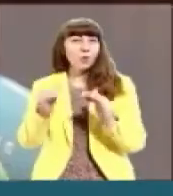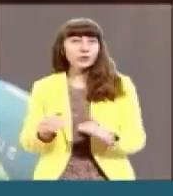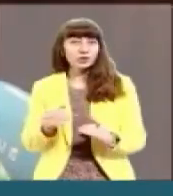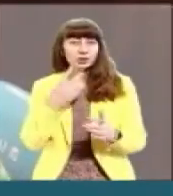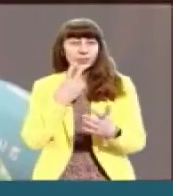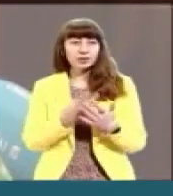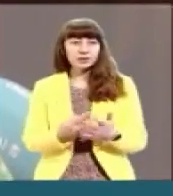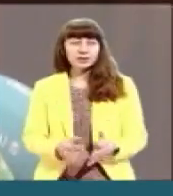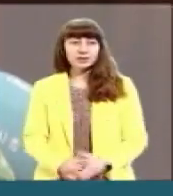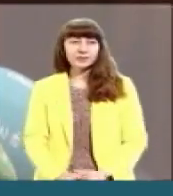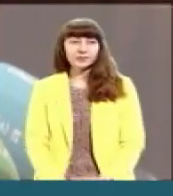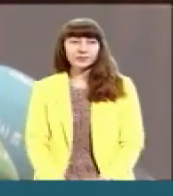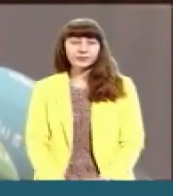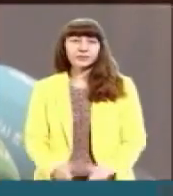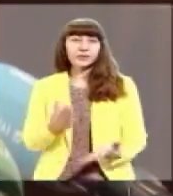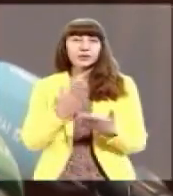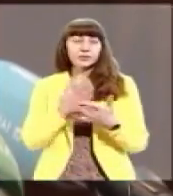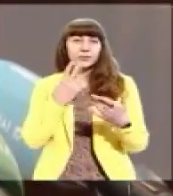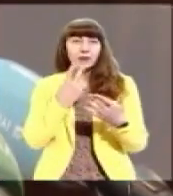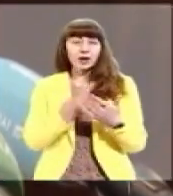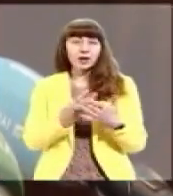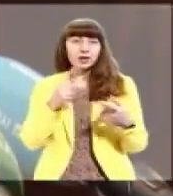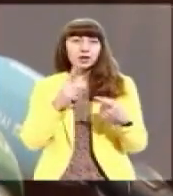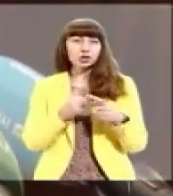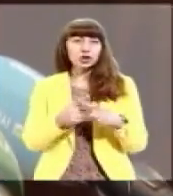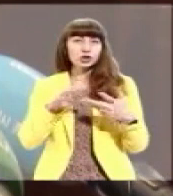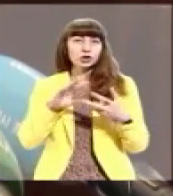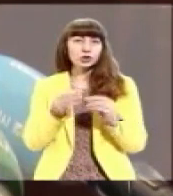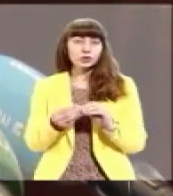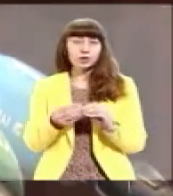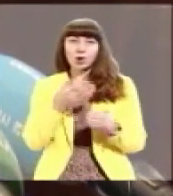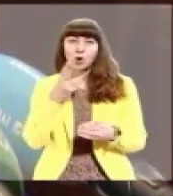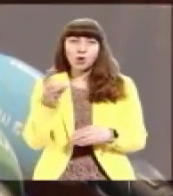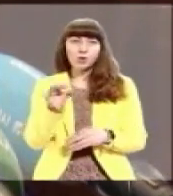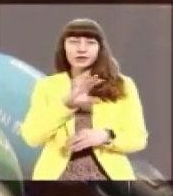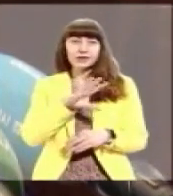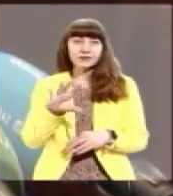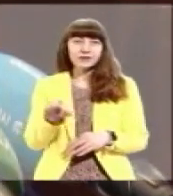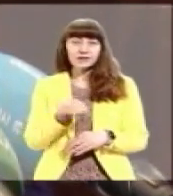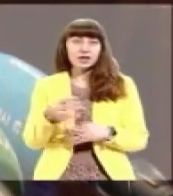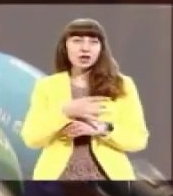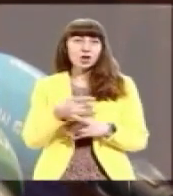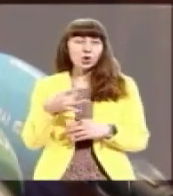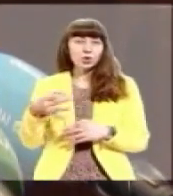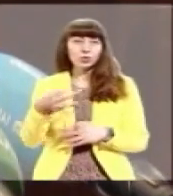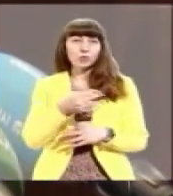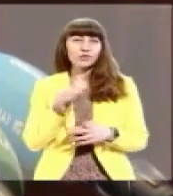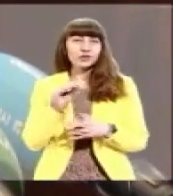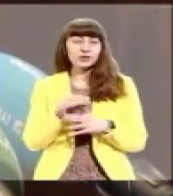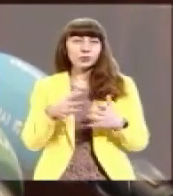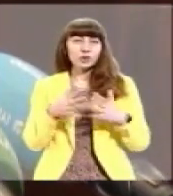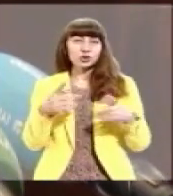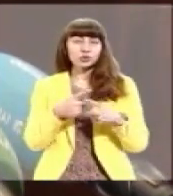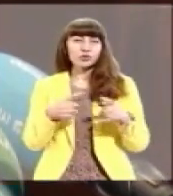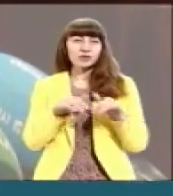производства. Достигнут положительный рост. Но мы видим, что не все регионы области внесли соответствующий вклад